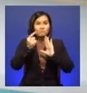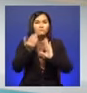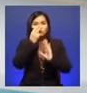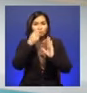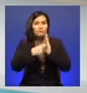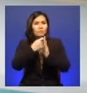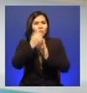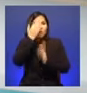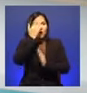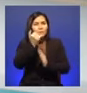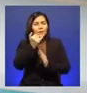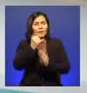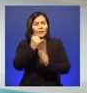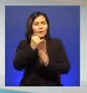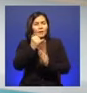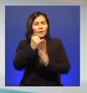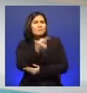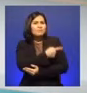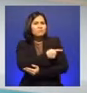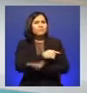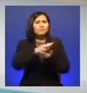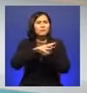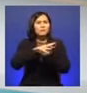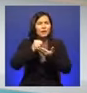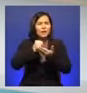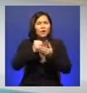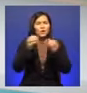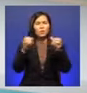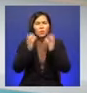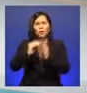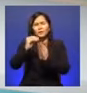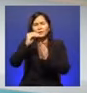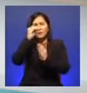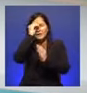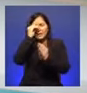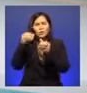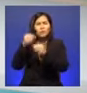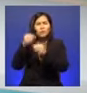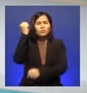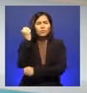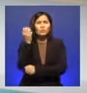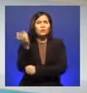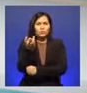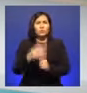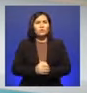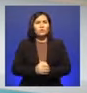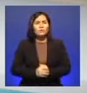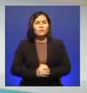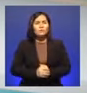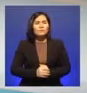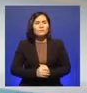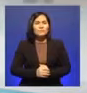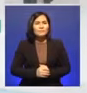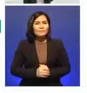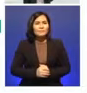มศึกษาถึงมีเด็กกลุ่มที่จนที่สุดเนี่ยน้อยกว่านะครับทั้งที่ในเด็กประถมเนี่ยประมาณ 60% เป็นเด็กกลุ่มที่จนนะครับภ